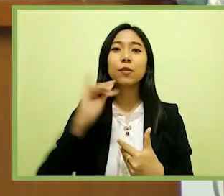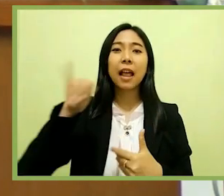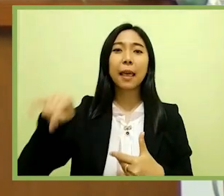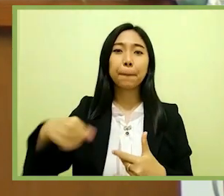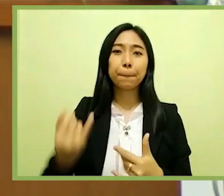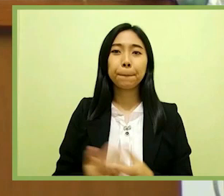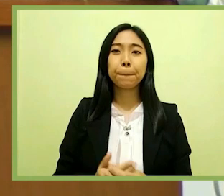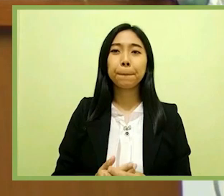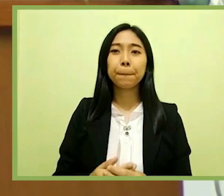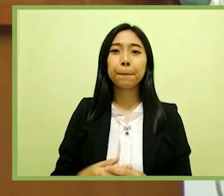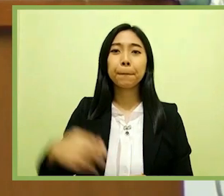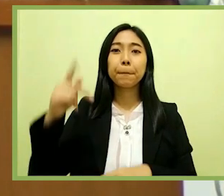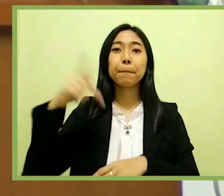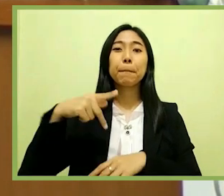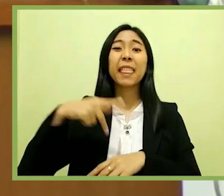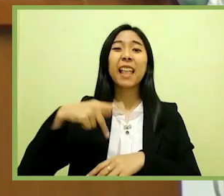merayakan Pentakosta.